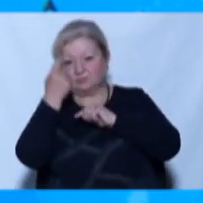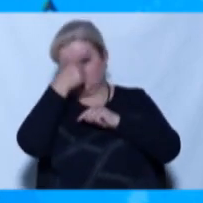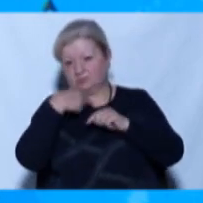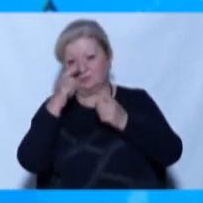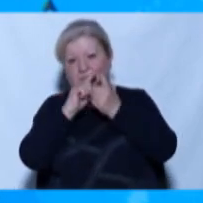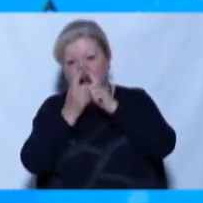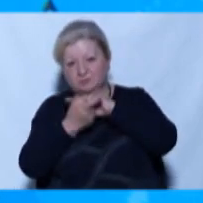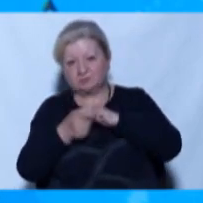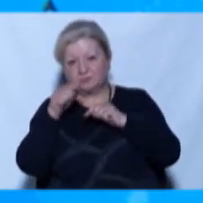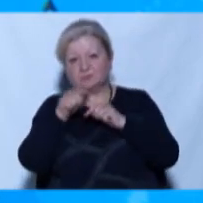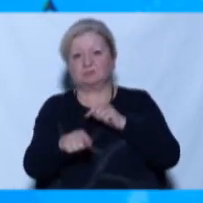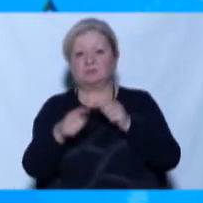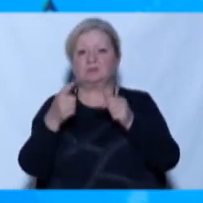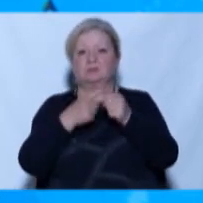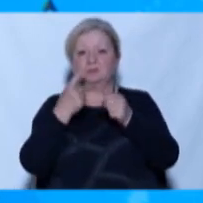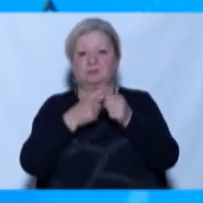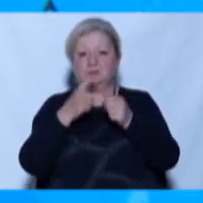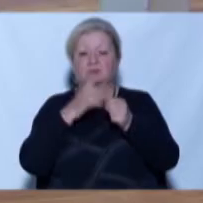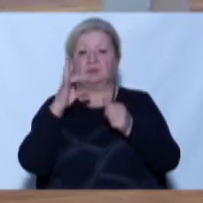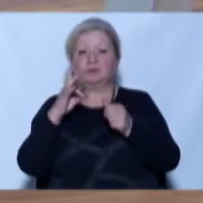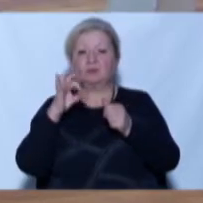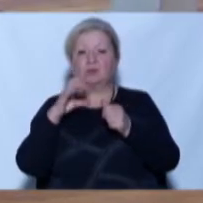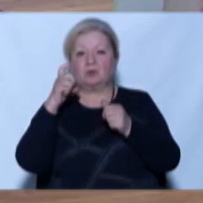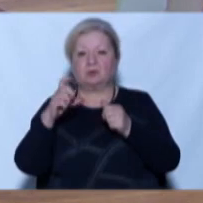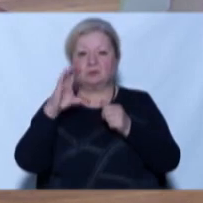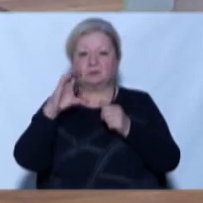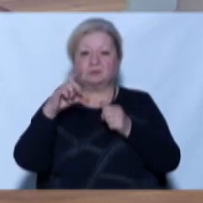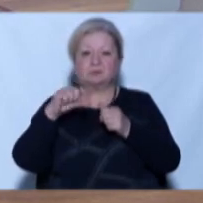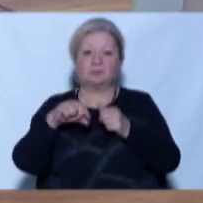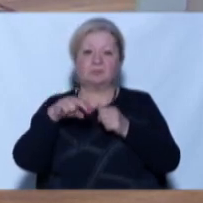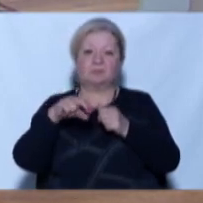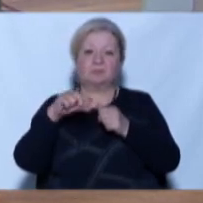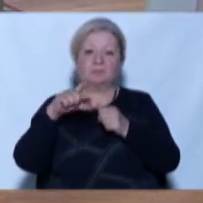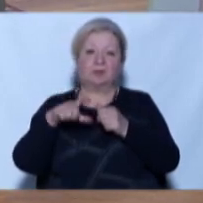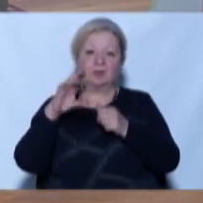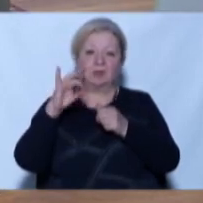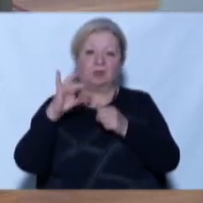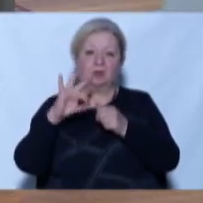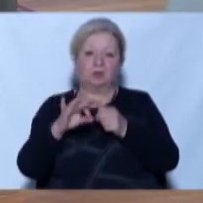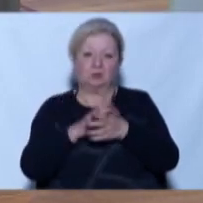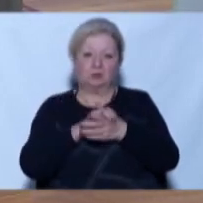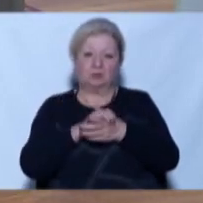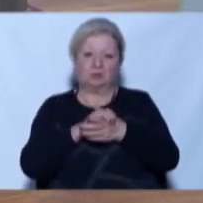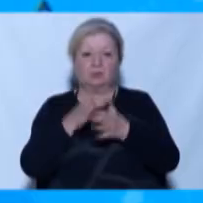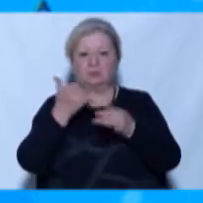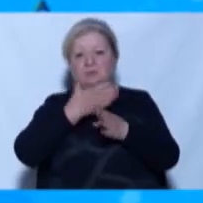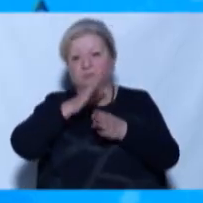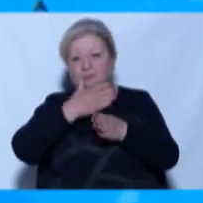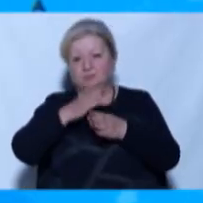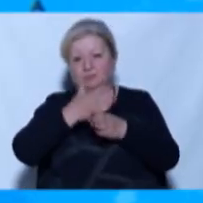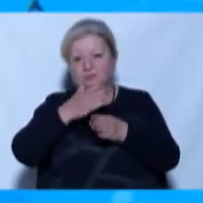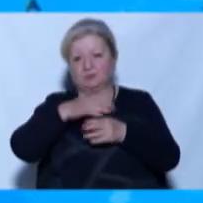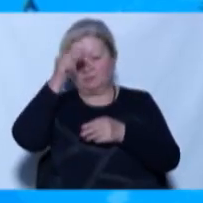უცვლის მას და ამ სფეროს ნოოსფერო ეწოდება. მოდით ახლა განვიხილოთ, შევეხოთ თითოეულ სფეროს, როგორ არის